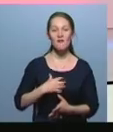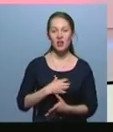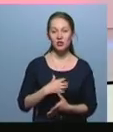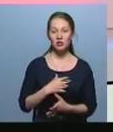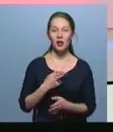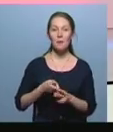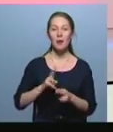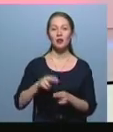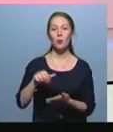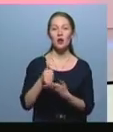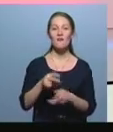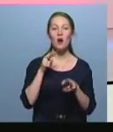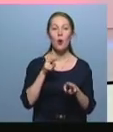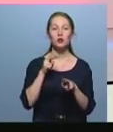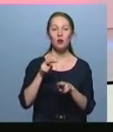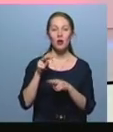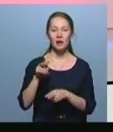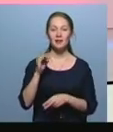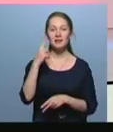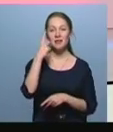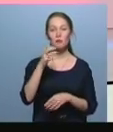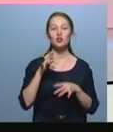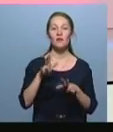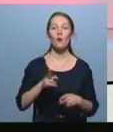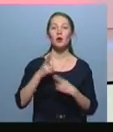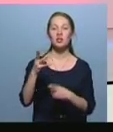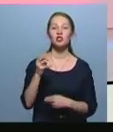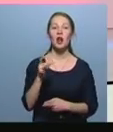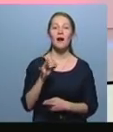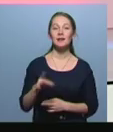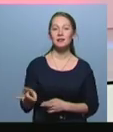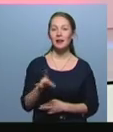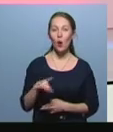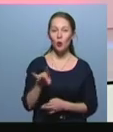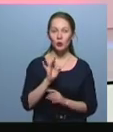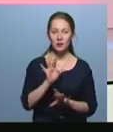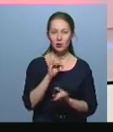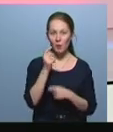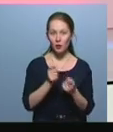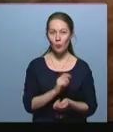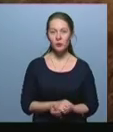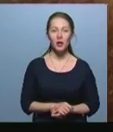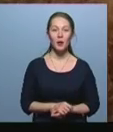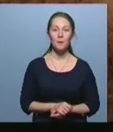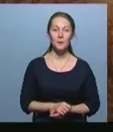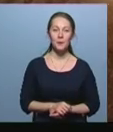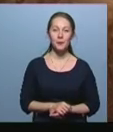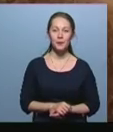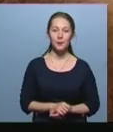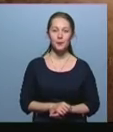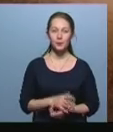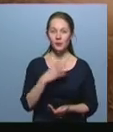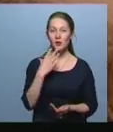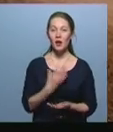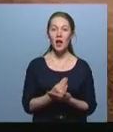контроль. Сообщил он об этом в ходе рабочей поездки в Шарканский район. Роман Вагинов продолжит тему. Свой рабочий визит